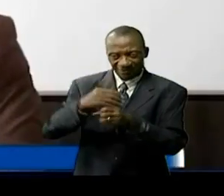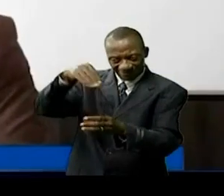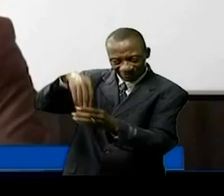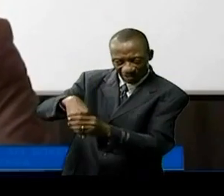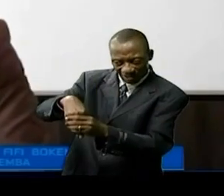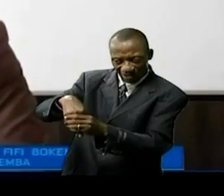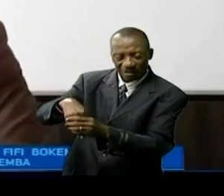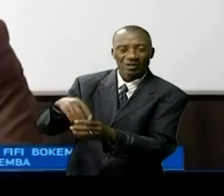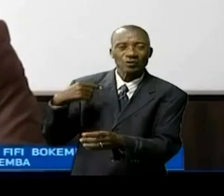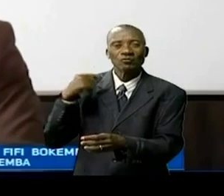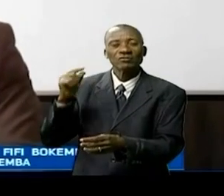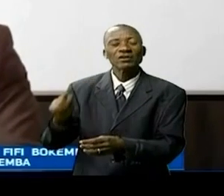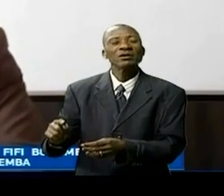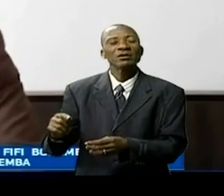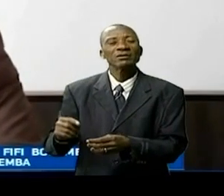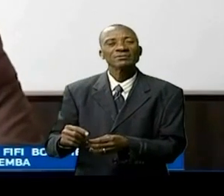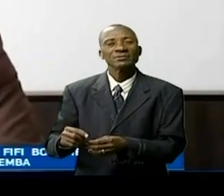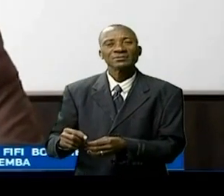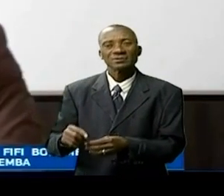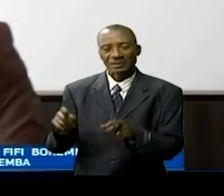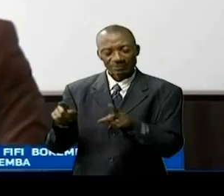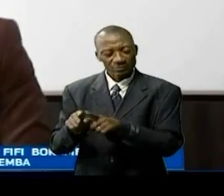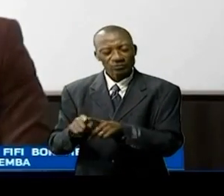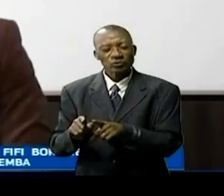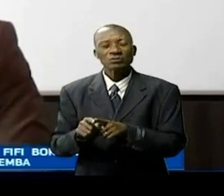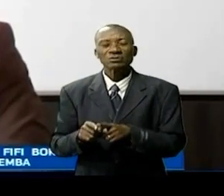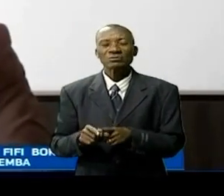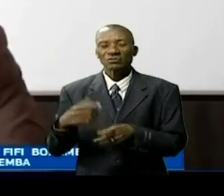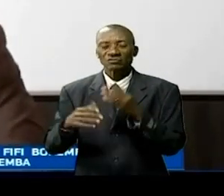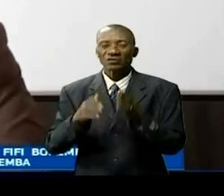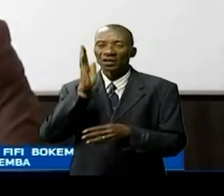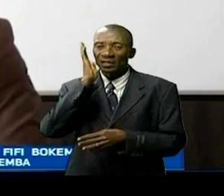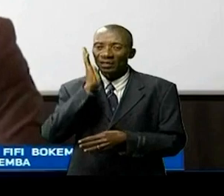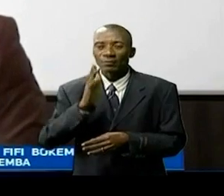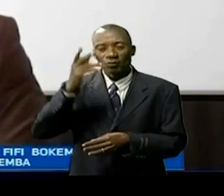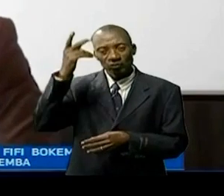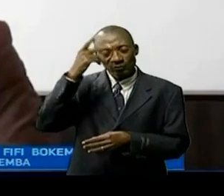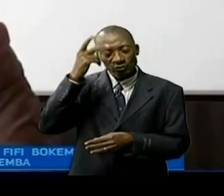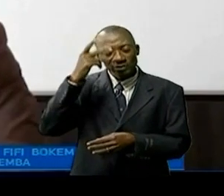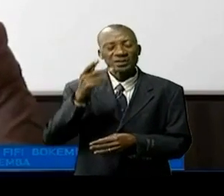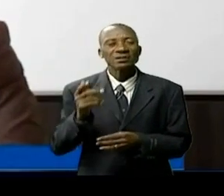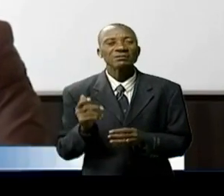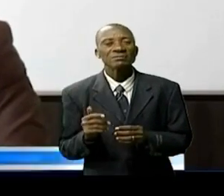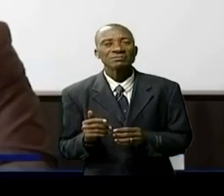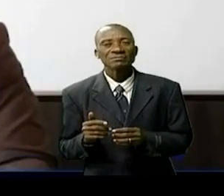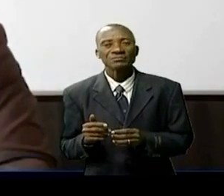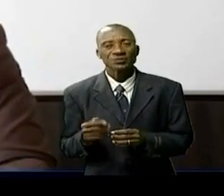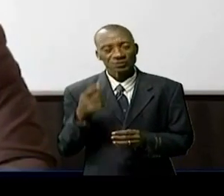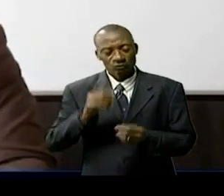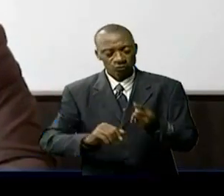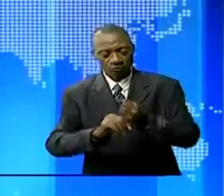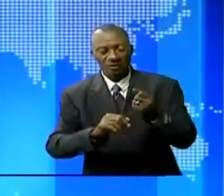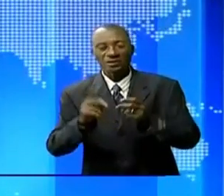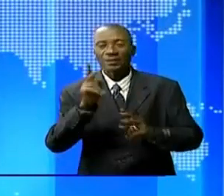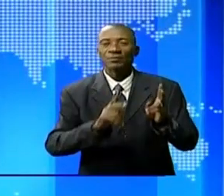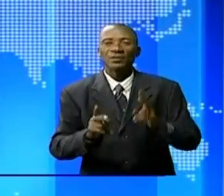courait en service donc toi la politique la politique du bief net de la population